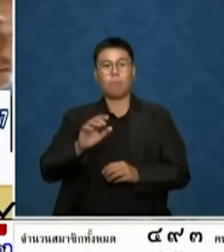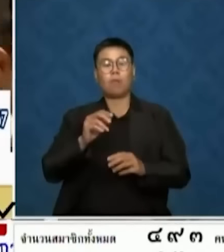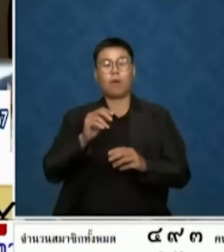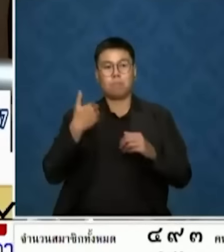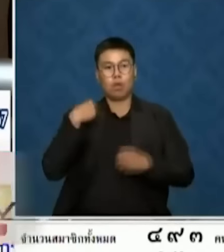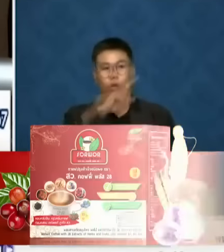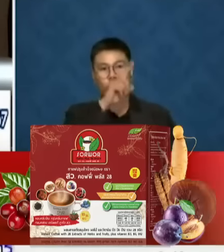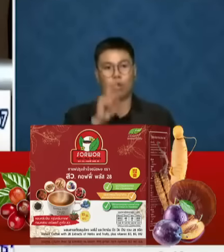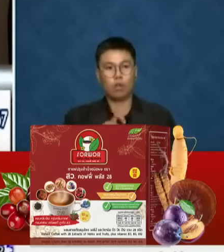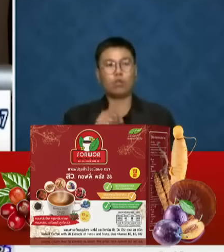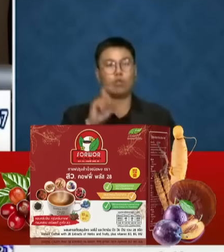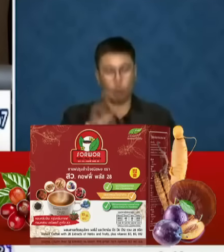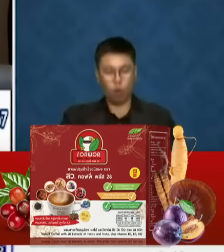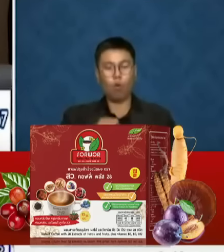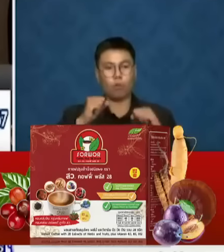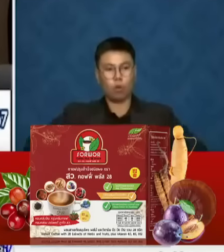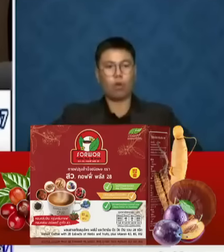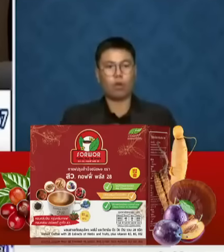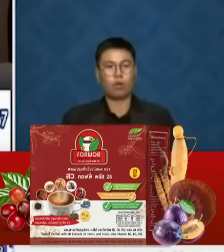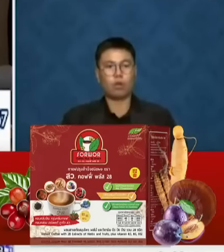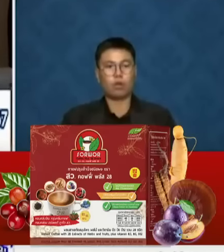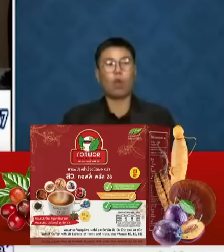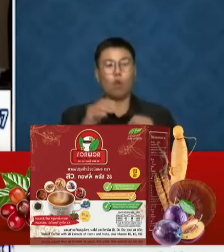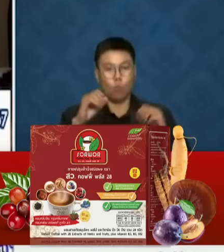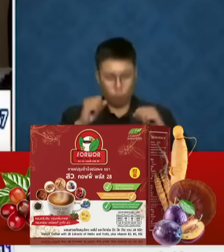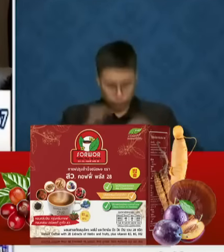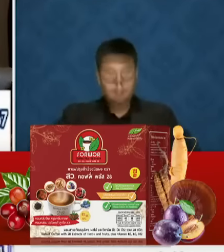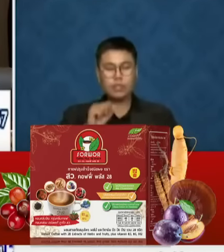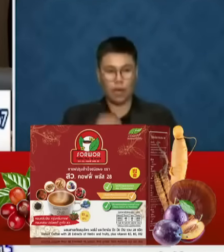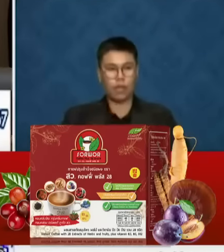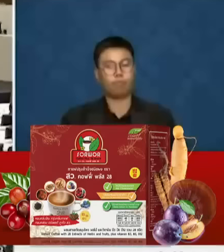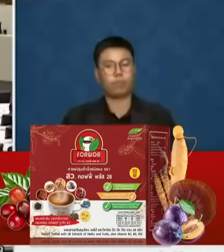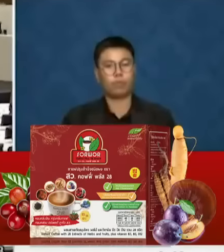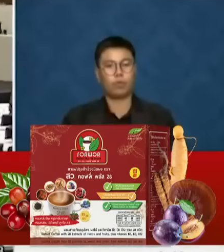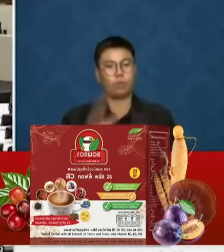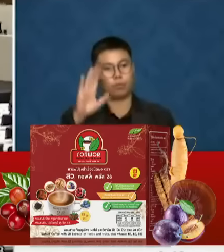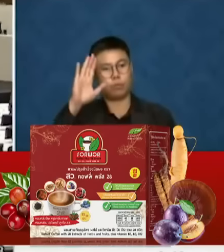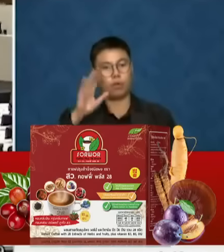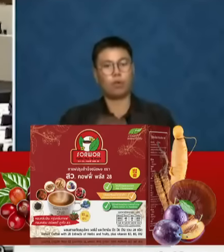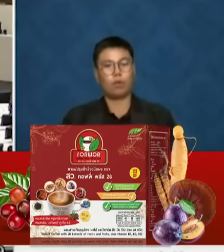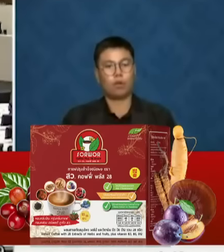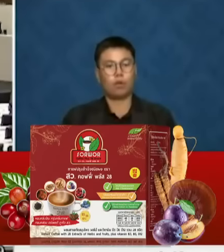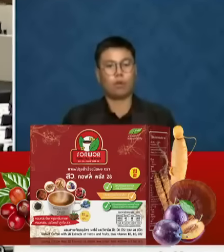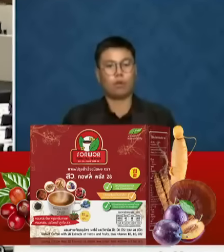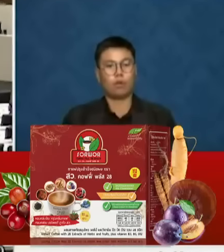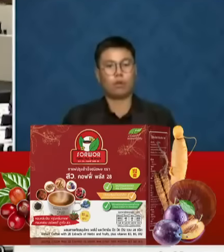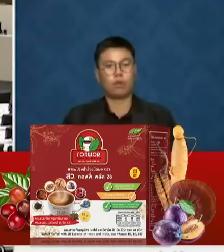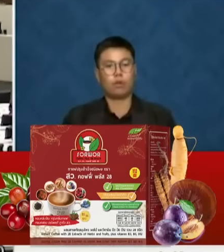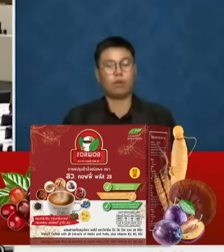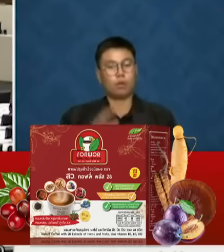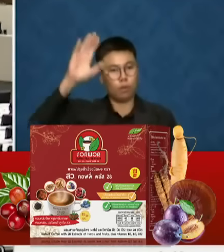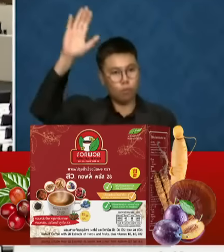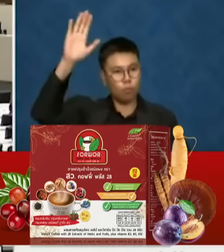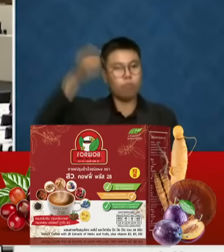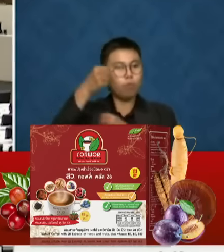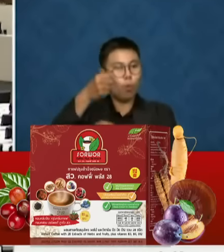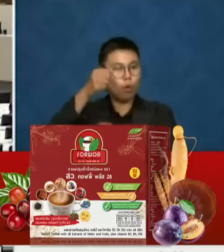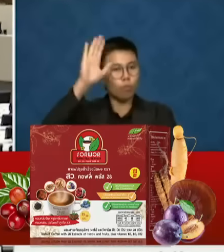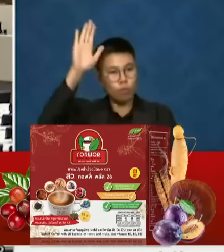ให้ท่านผู้ชมดูช่วงนี้อีกสักครั้งหนึ่งนะฮะ แต่ท่านให้เสนอยัตผมยืนขึ้นในยกมือขึ้นเหนือศีรษะคือประท้วงฮะ เ